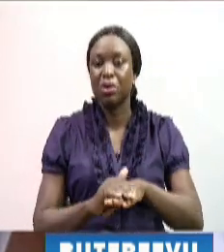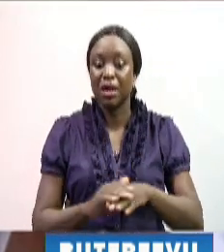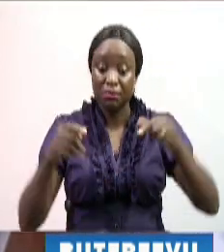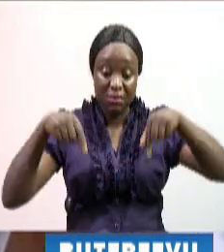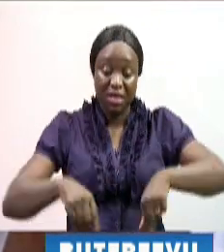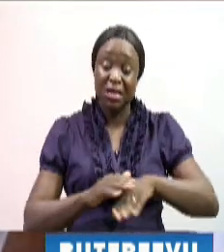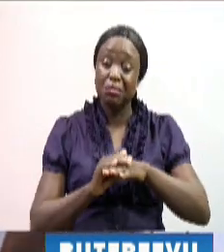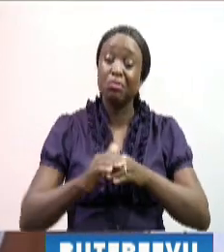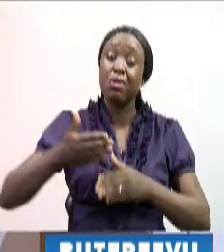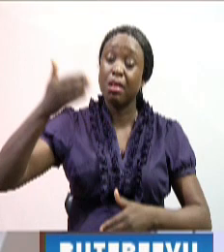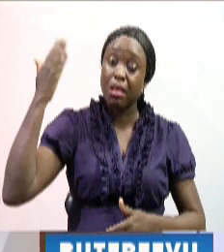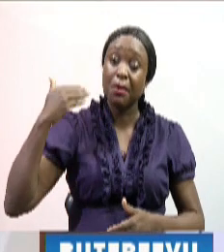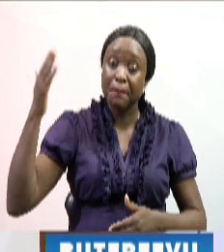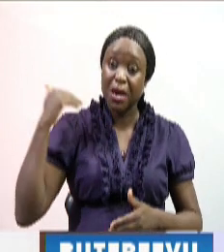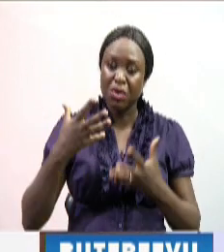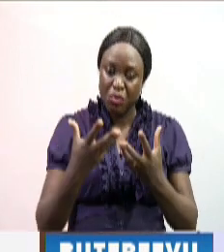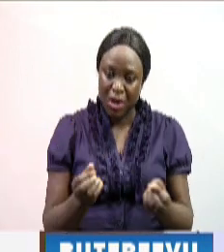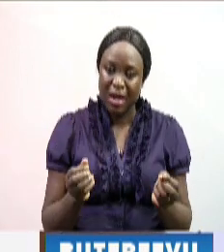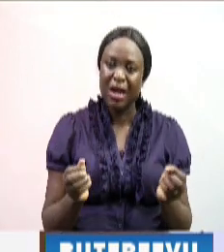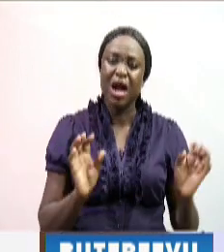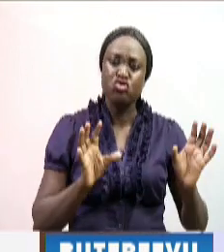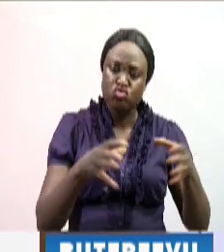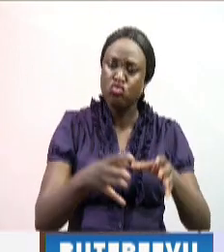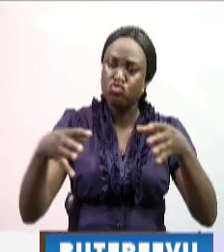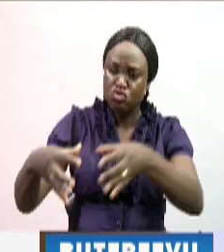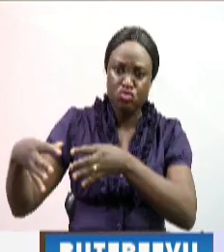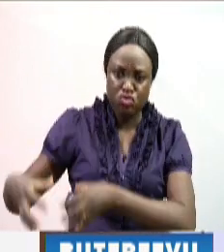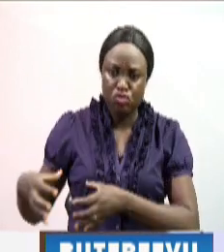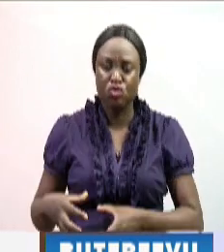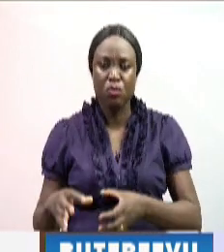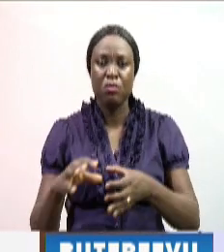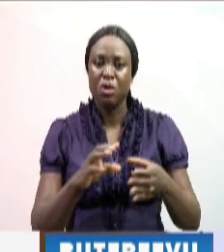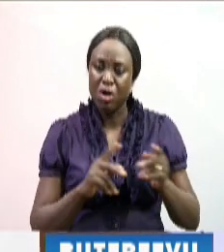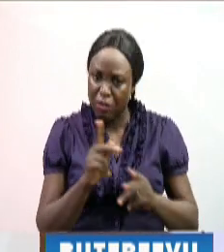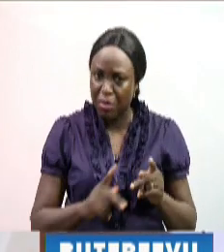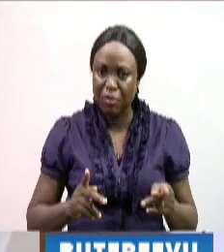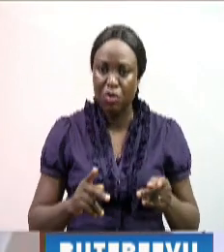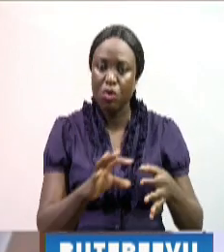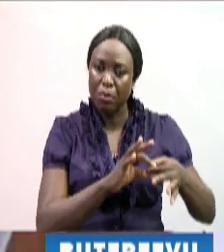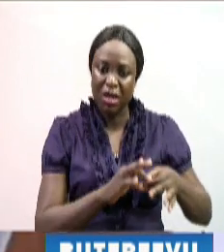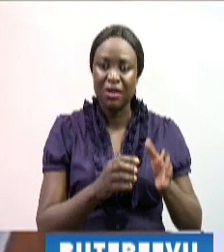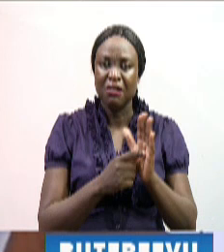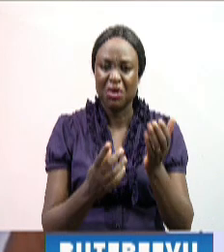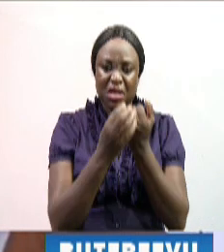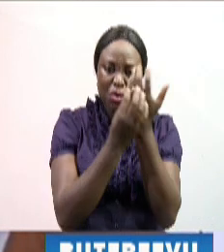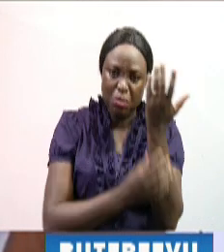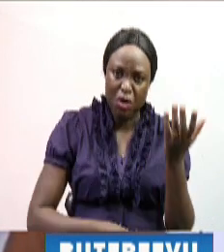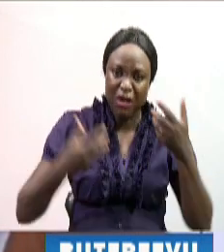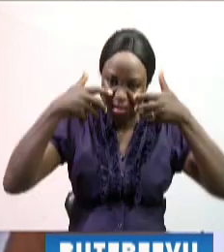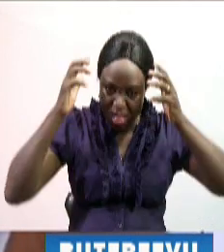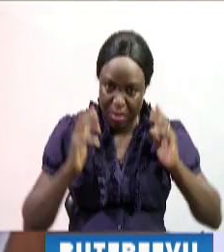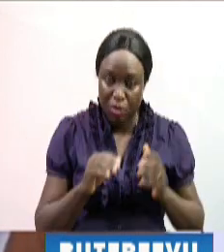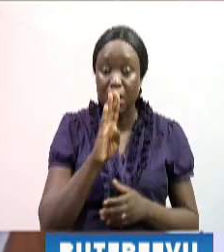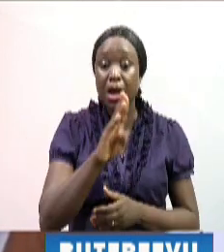twalina ebibiina ebyabeegasi ebyamaanyi ddala nga Bwavu Mpologoma, Ebuddu,